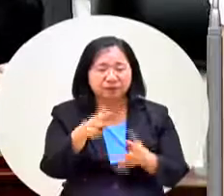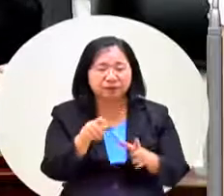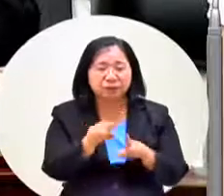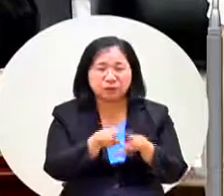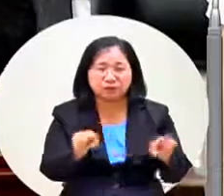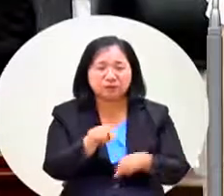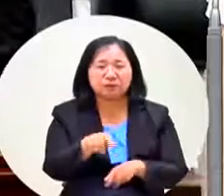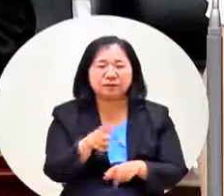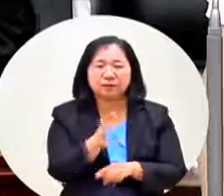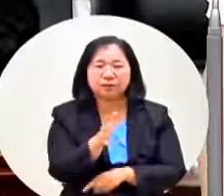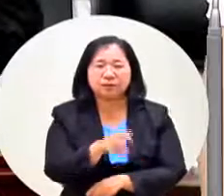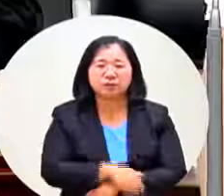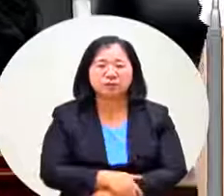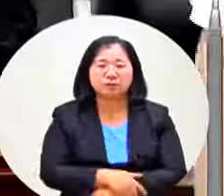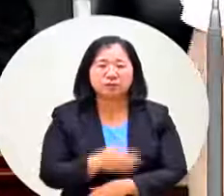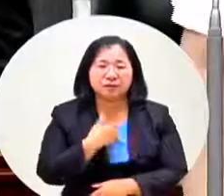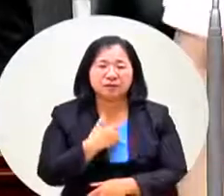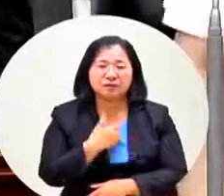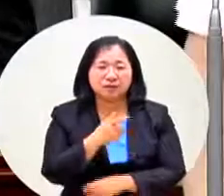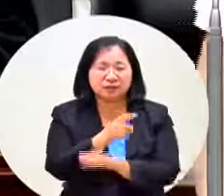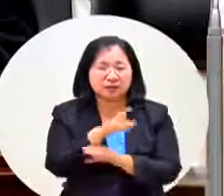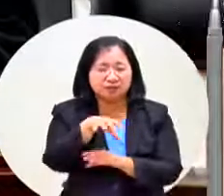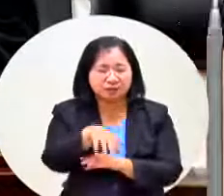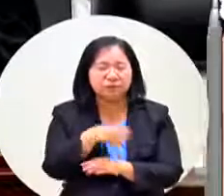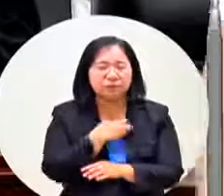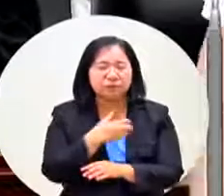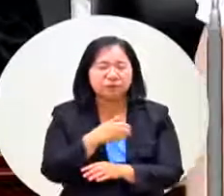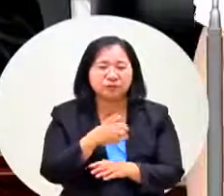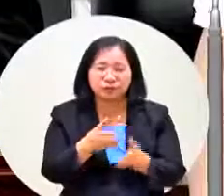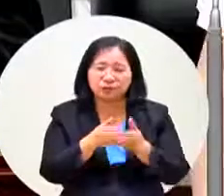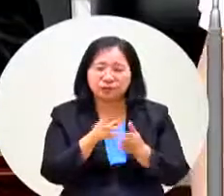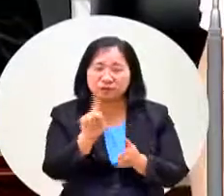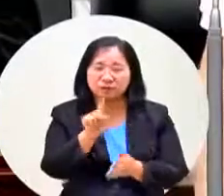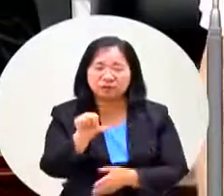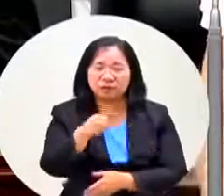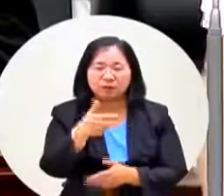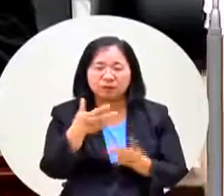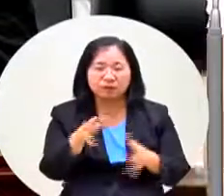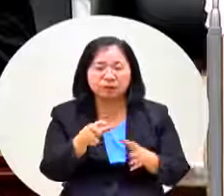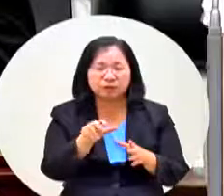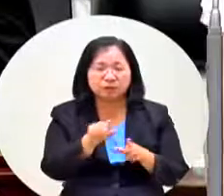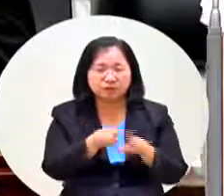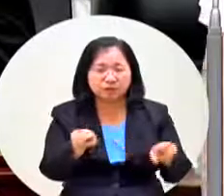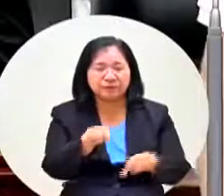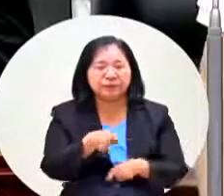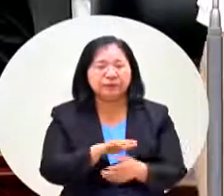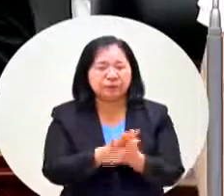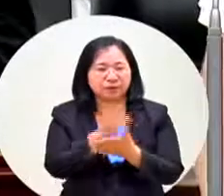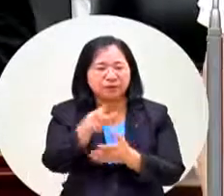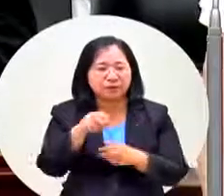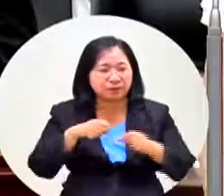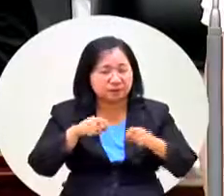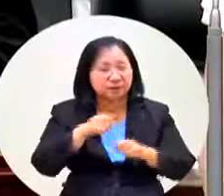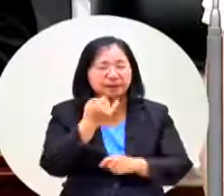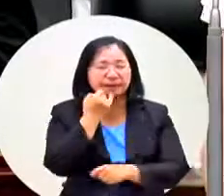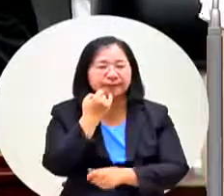阮金发局愿意提供核发园区内底有一块土地是迄个停车场的用地，大概